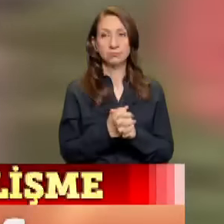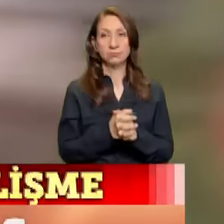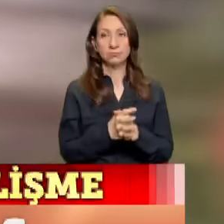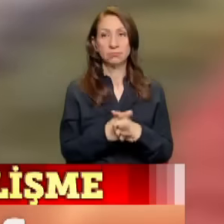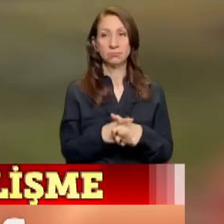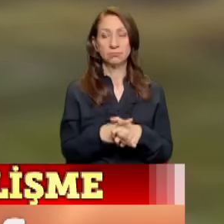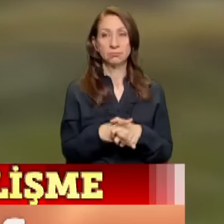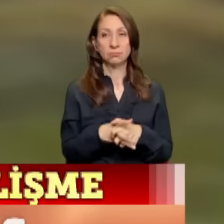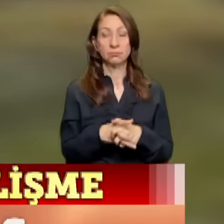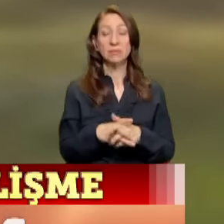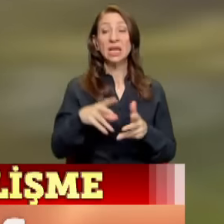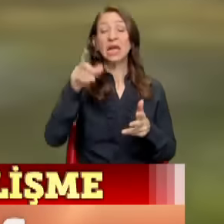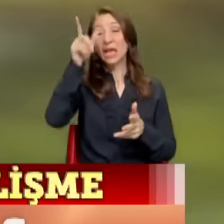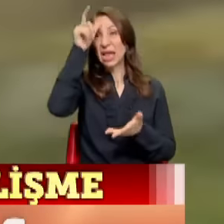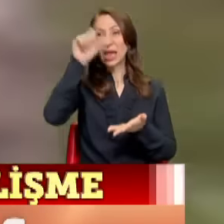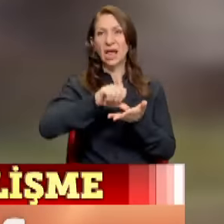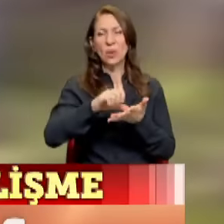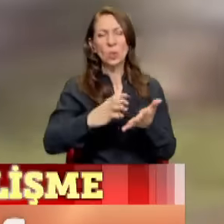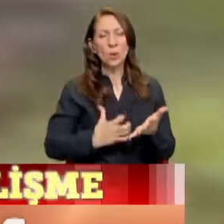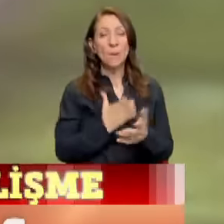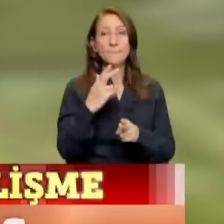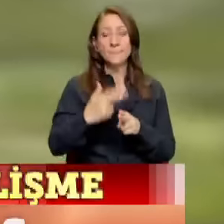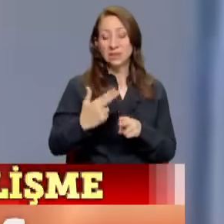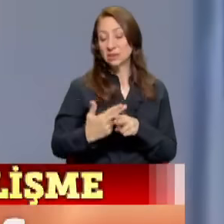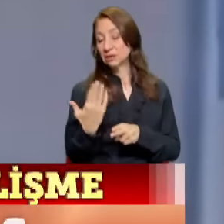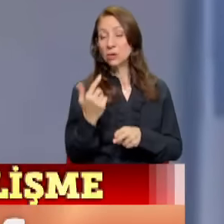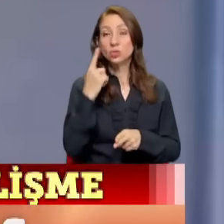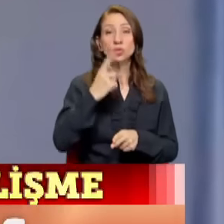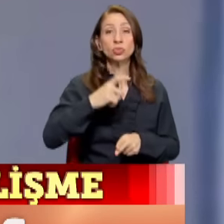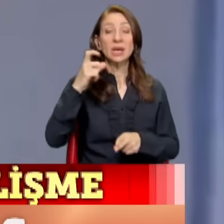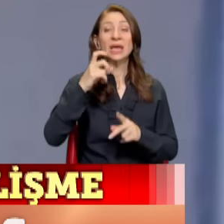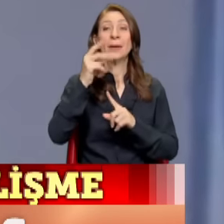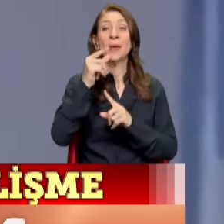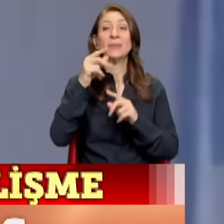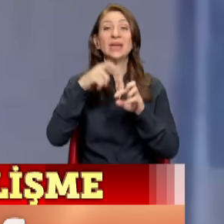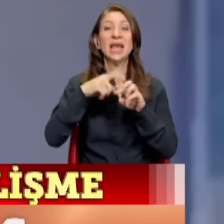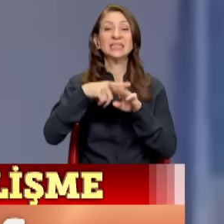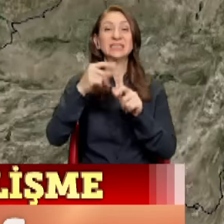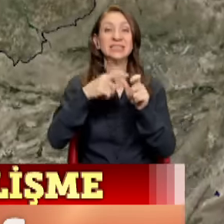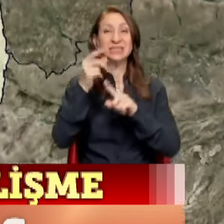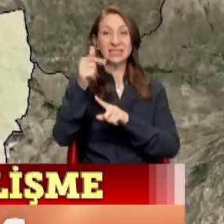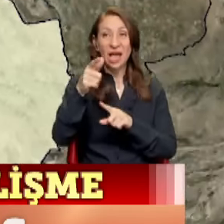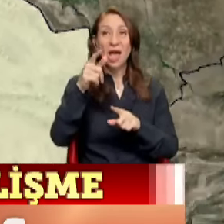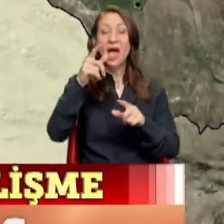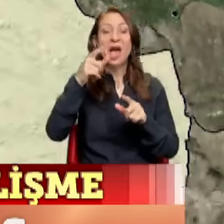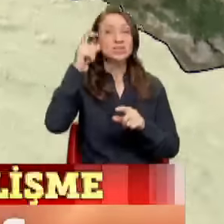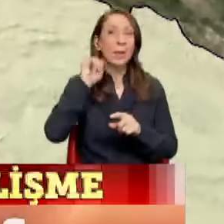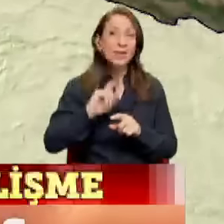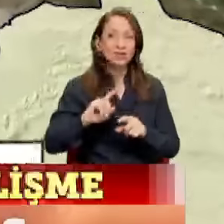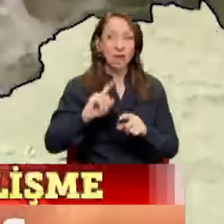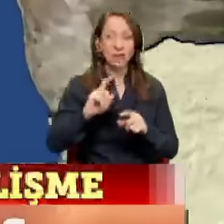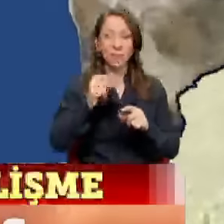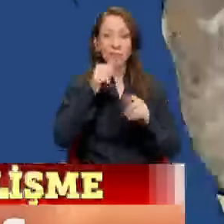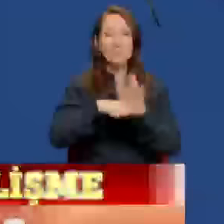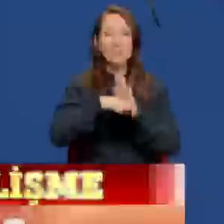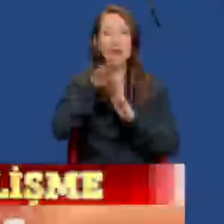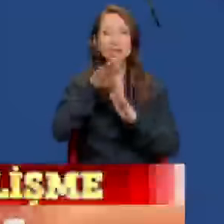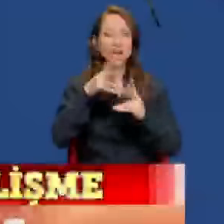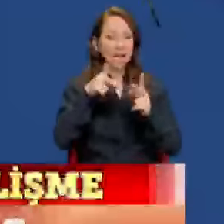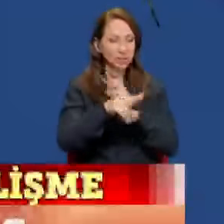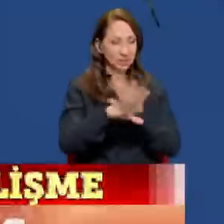kararlaştırdık İran'ı sarsan olay pazar günü Cumhurbaşkanı İbrahim reisinin Azerbaycan sınırındaki baraj açılışından dönüşünde